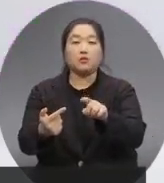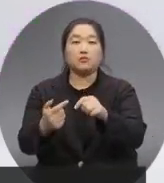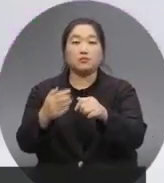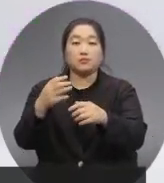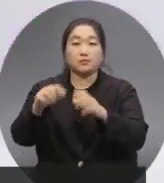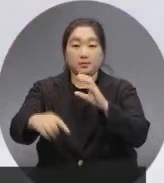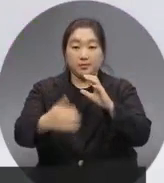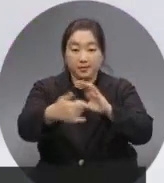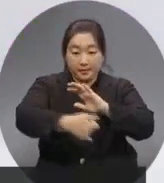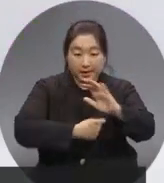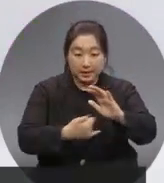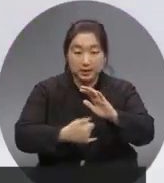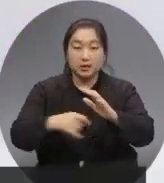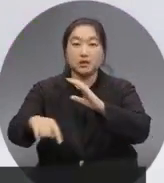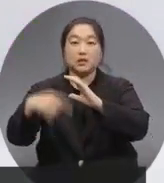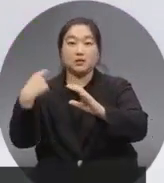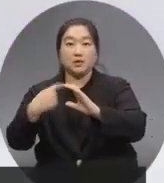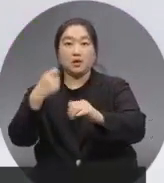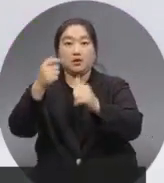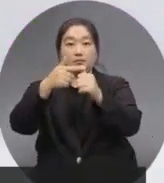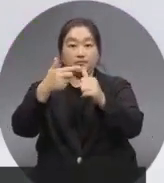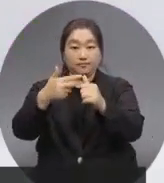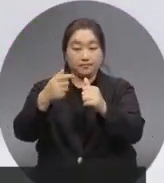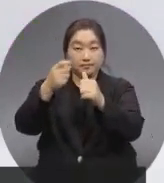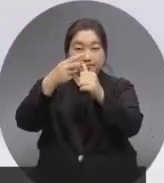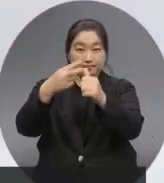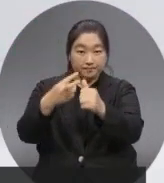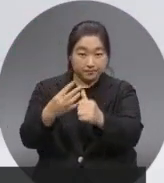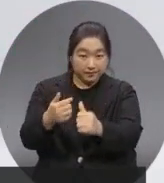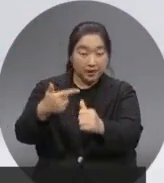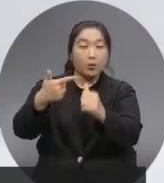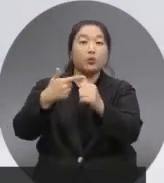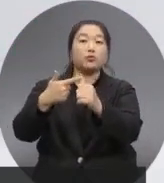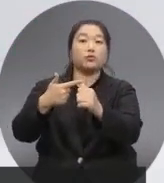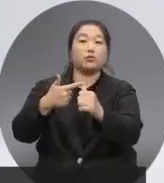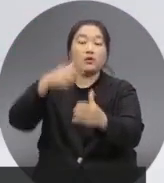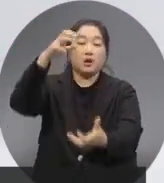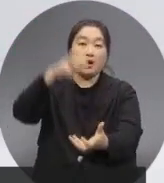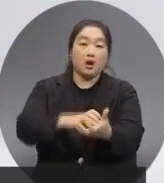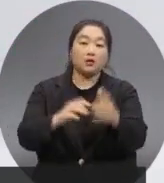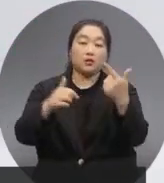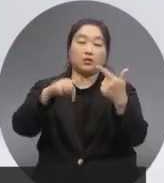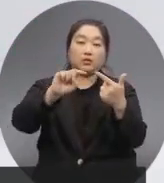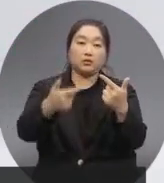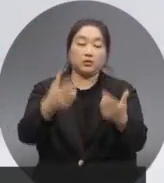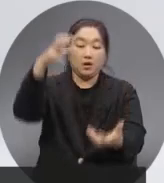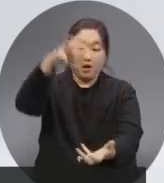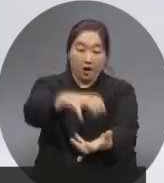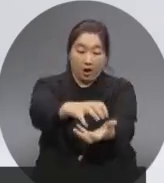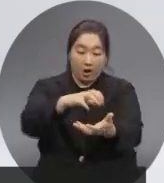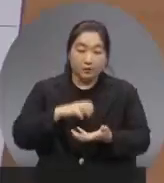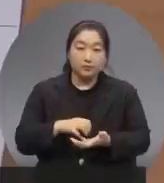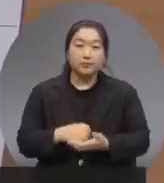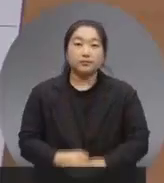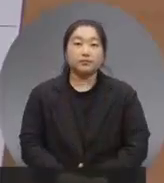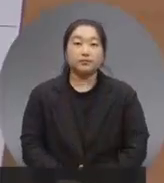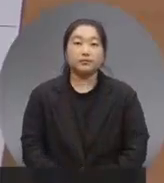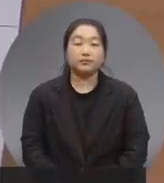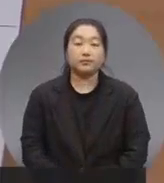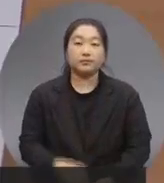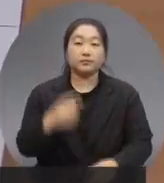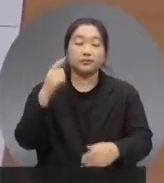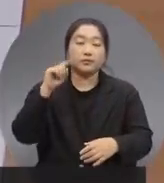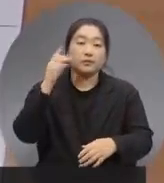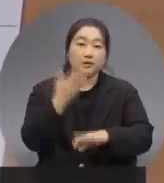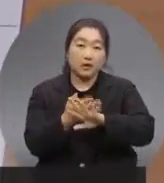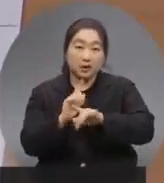이메일을 통해 6차례에 걸쳐 한 번에 많게는 6건씩 동시에 무더기로 들어왔습니다 다른